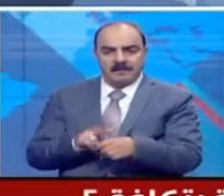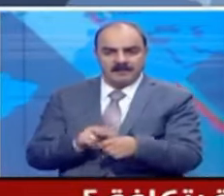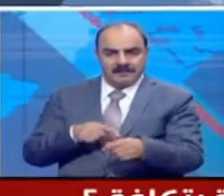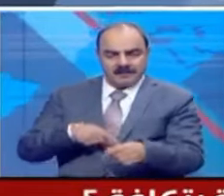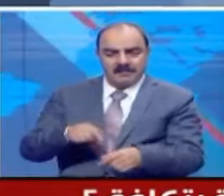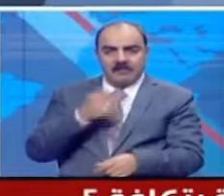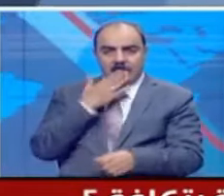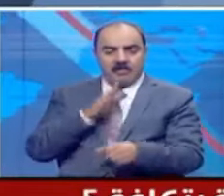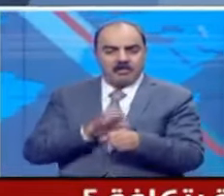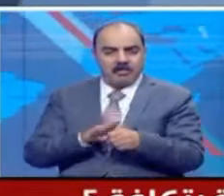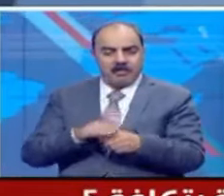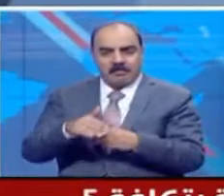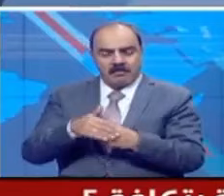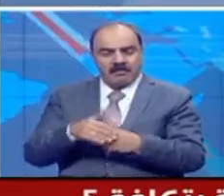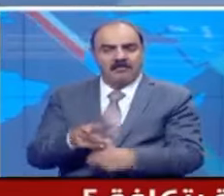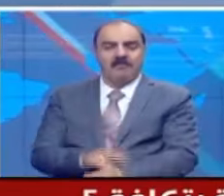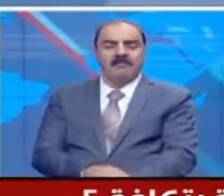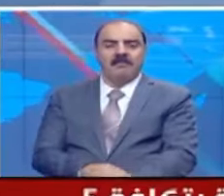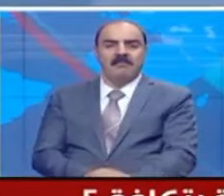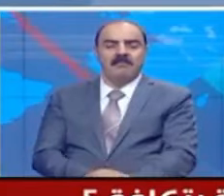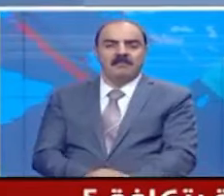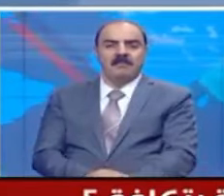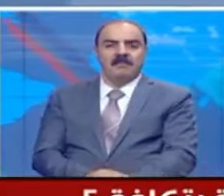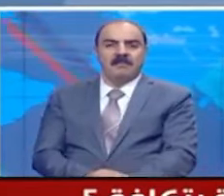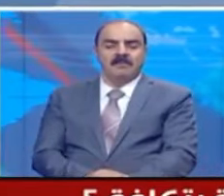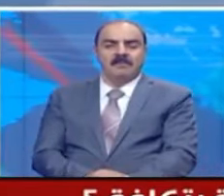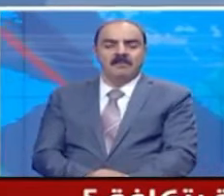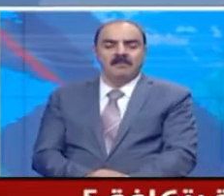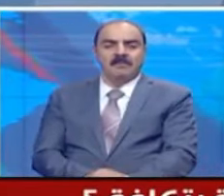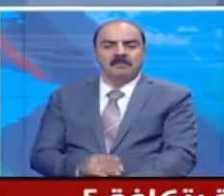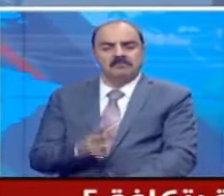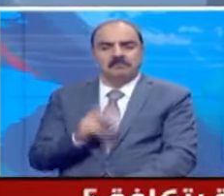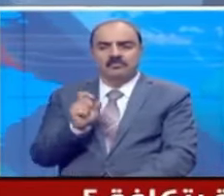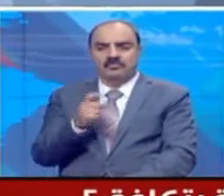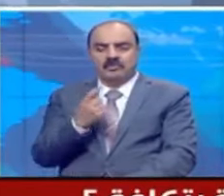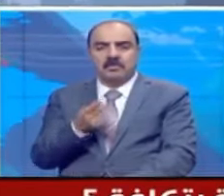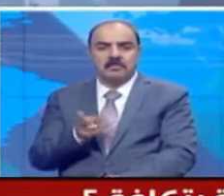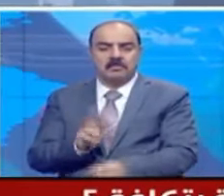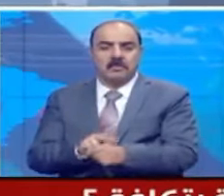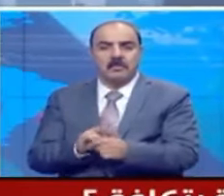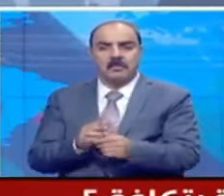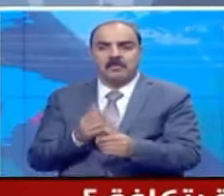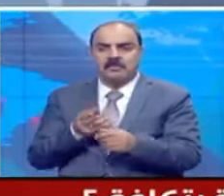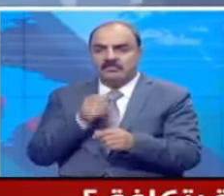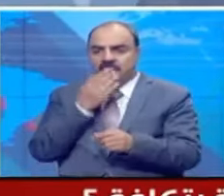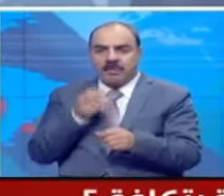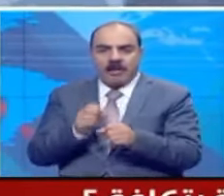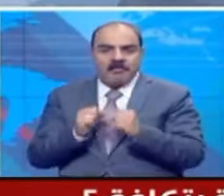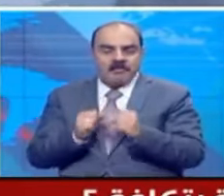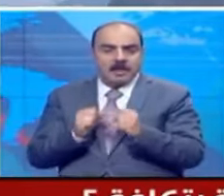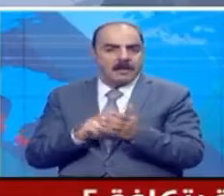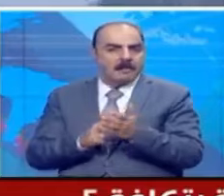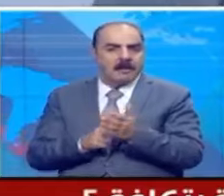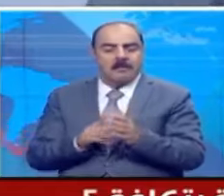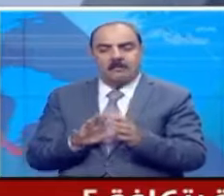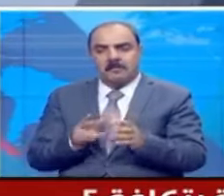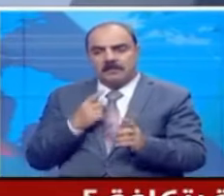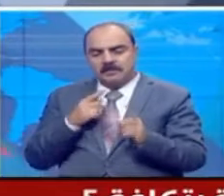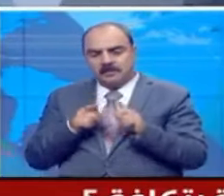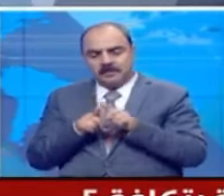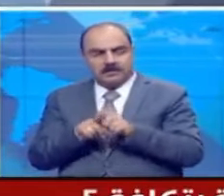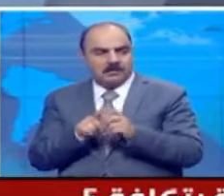على شهر رمضان الكريم، يعني أقل أو حوالي شهر تقريبا سيحل علينا الشهر الكريم. كيف يمكن